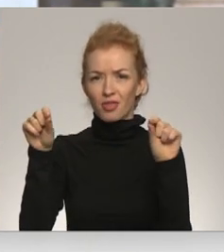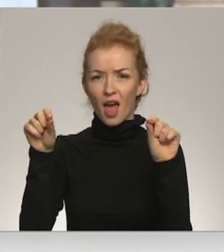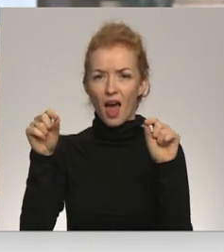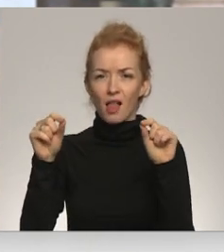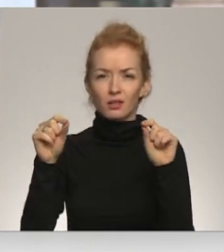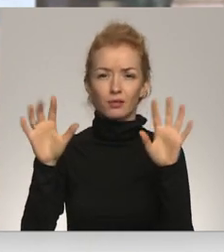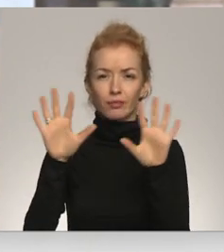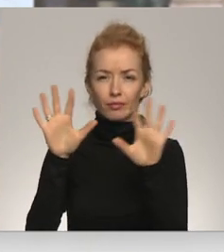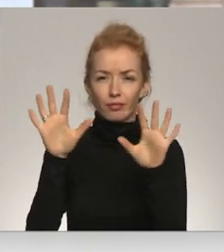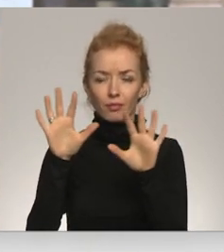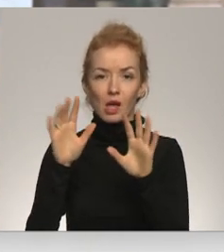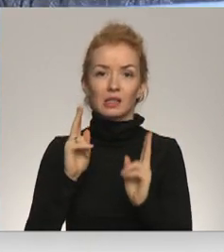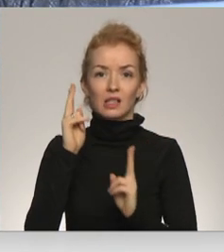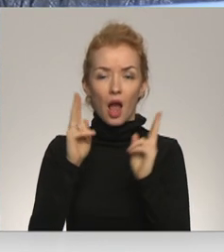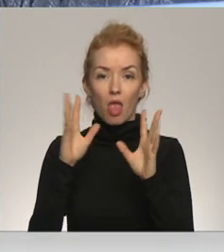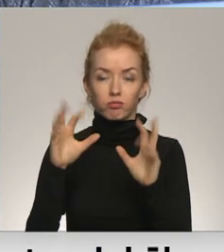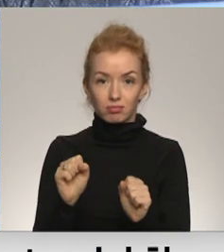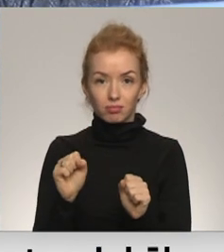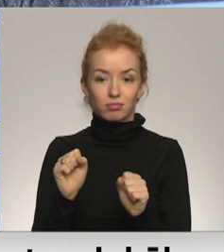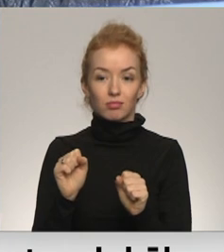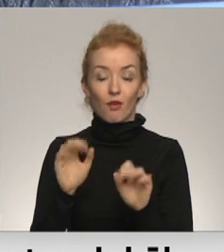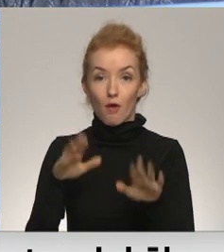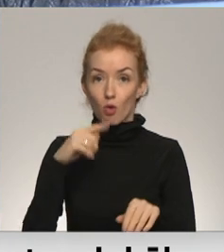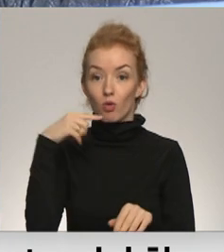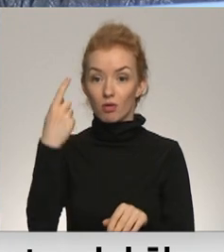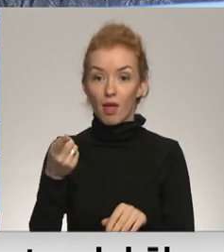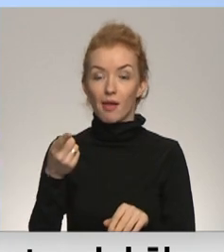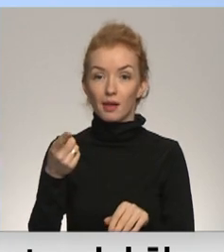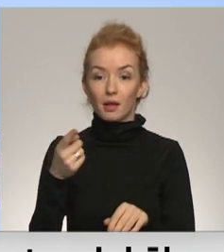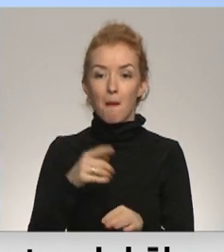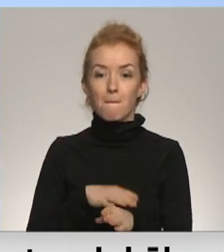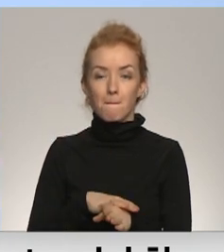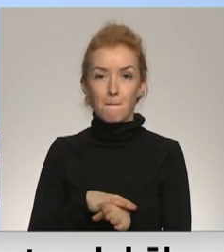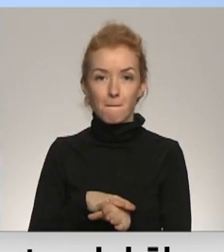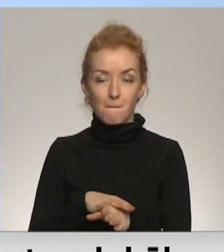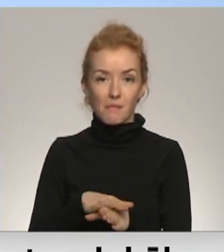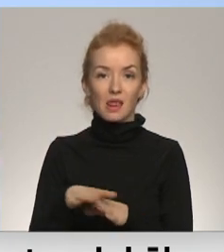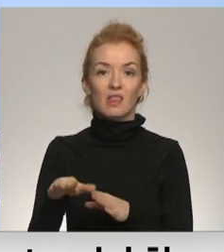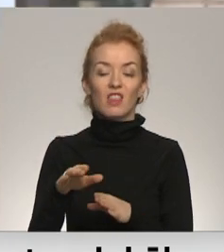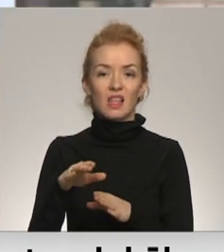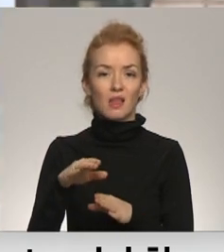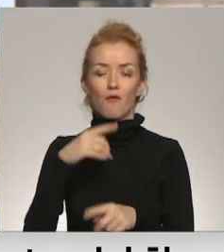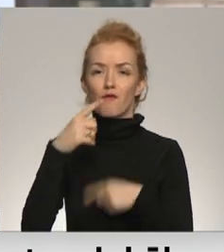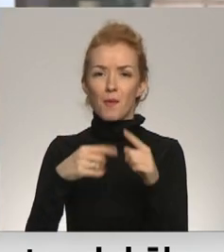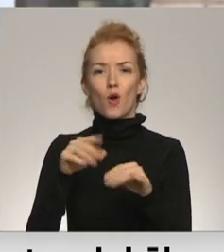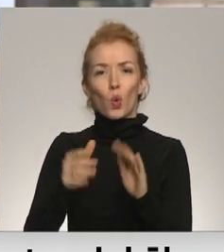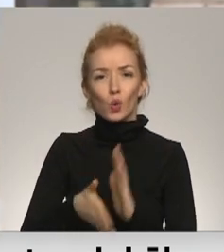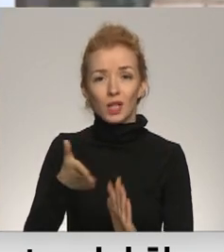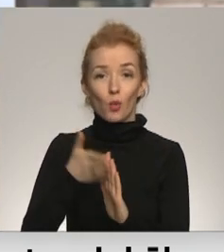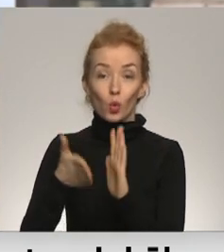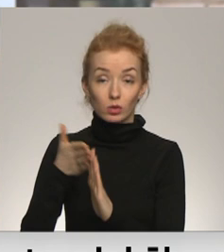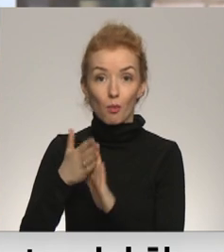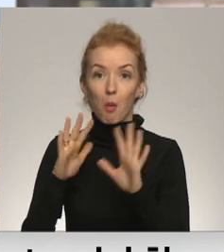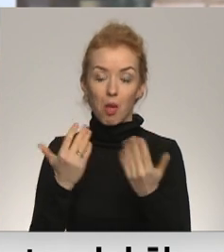bija neskaidrs, jā, skāņa pazuda. Es varētu teikt, ka kā pilnībā jau vienmēr var pilnveidot un pilnveidot visu, jā,